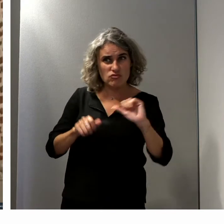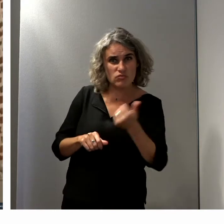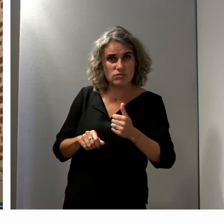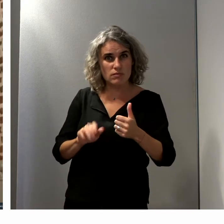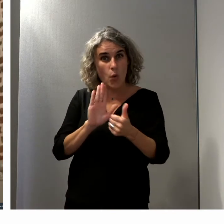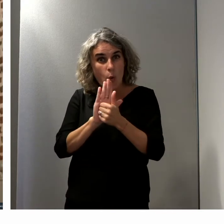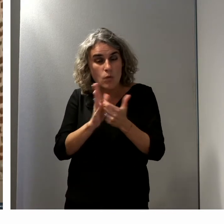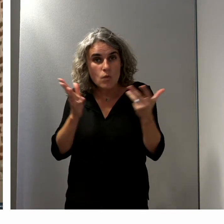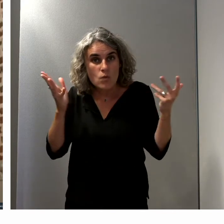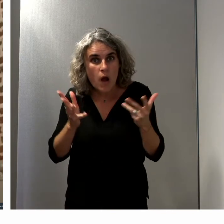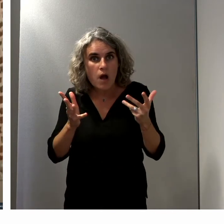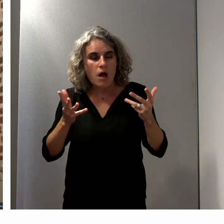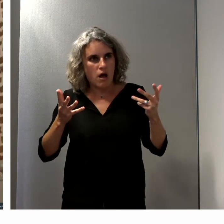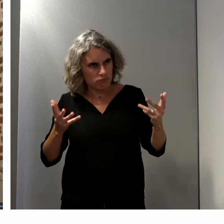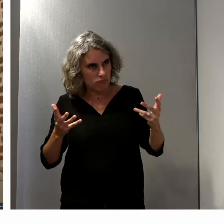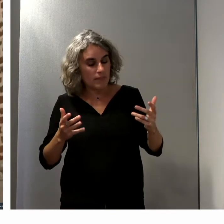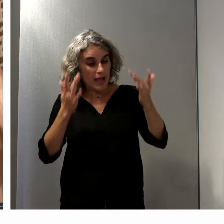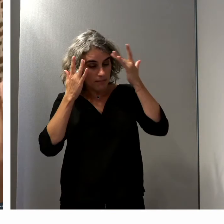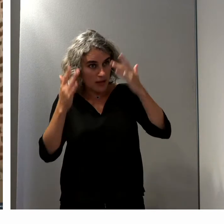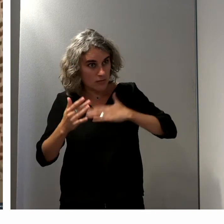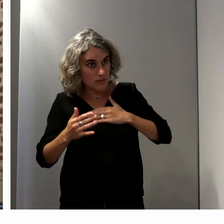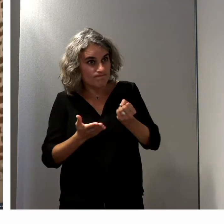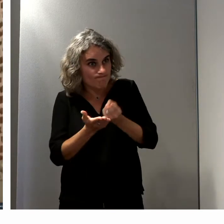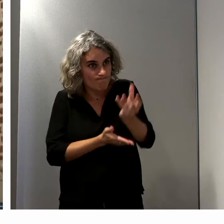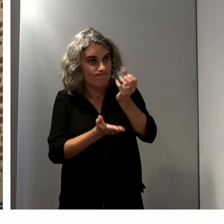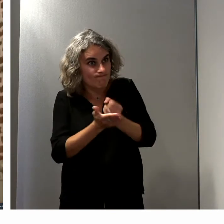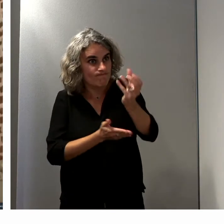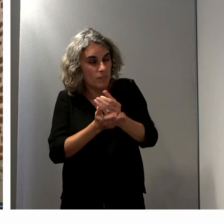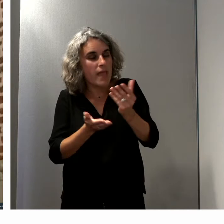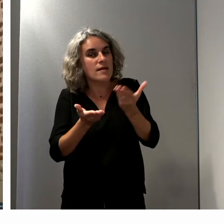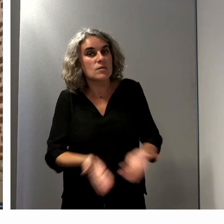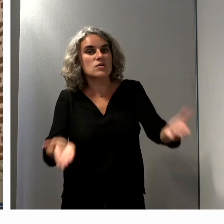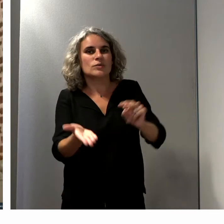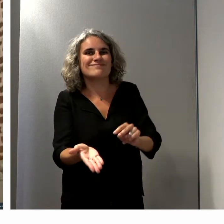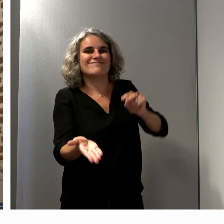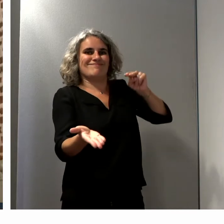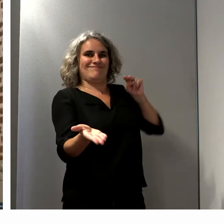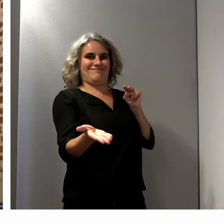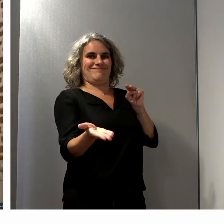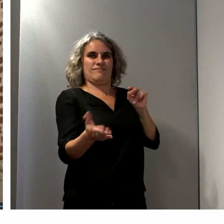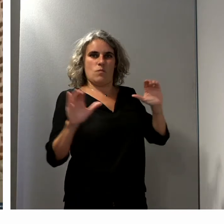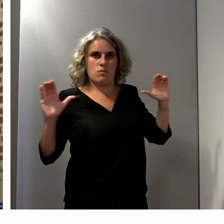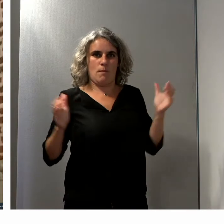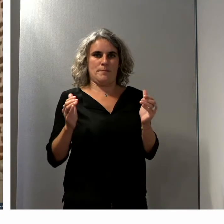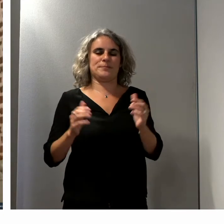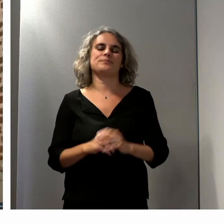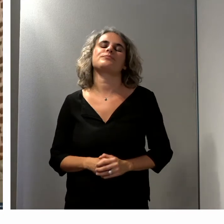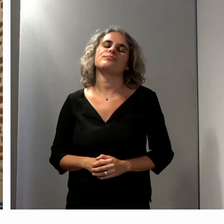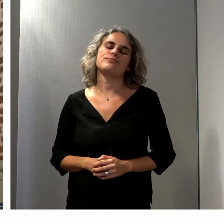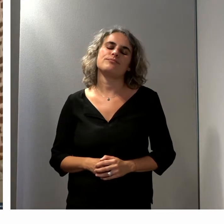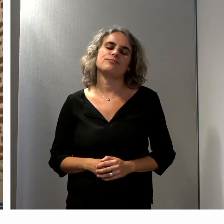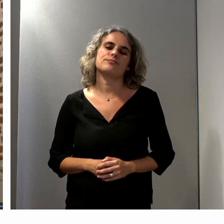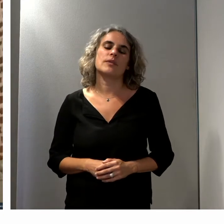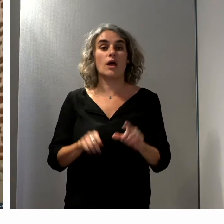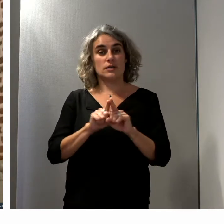rôle d'éclaireur à partir de leur expérience élargie à une vision plus collective. Et puis le troisième point, c'est,